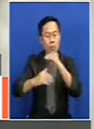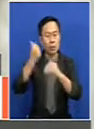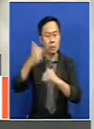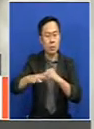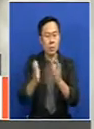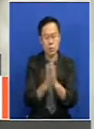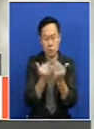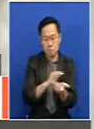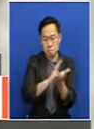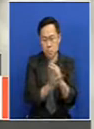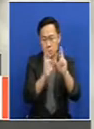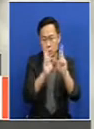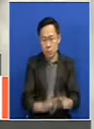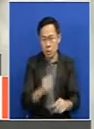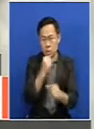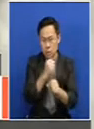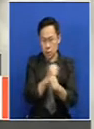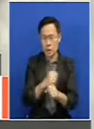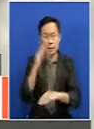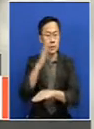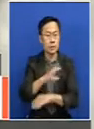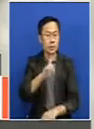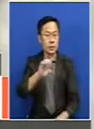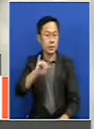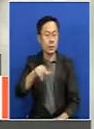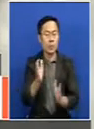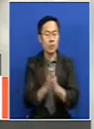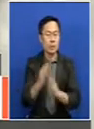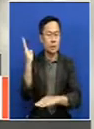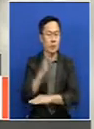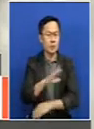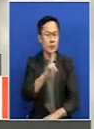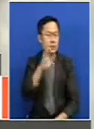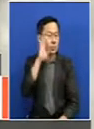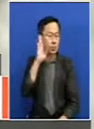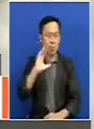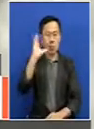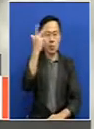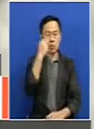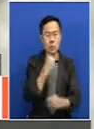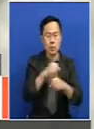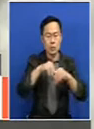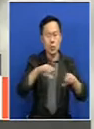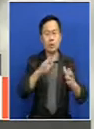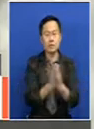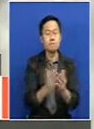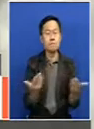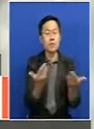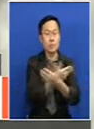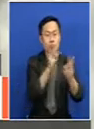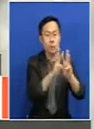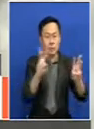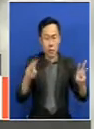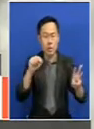การนะคะก็คือการมุ่งเน้นทำให้ The Independentกลายเป็นแบรนด์หนังสือพิมพ์ดิจิตอลระดับโลกหรือว่าเปลี่ยนรากฐานดิจิ